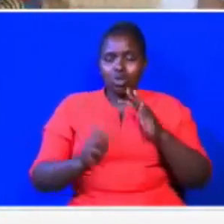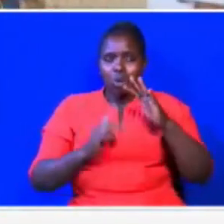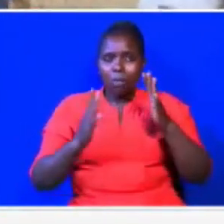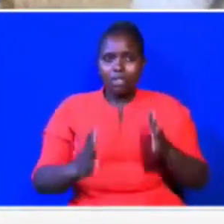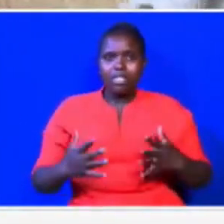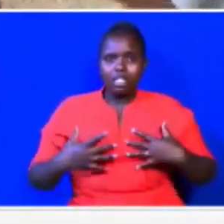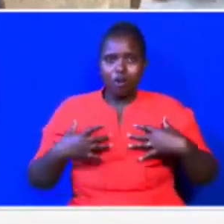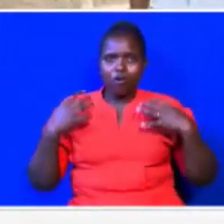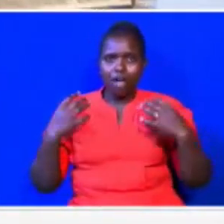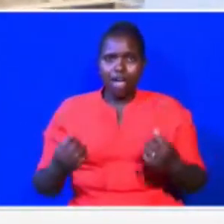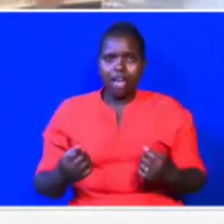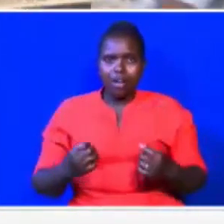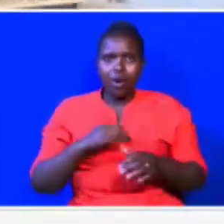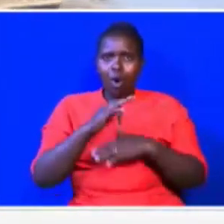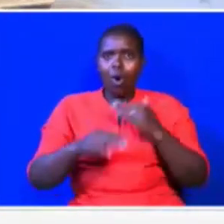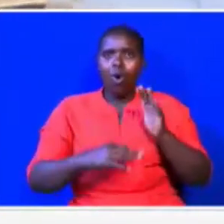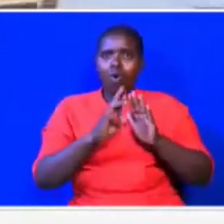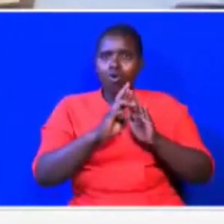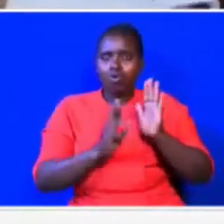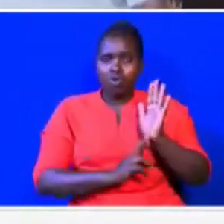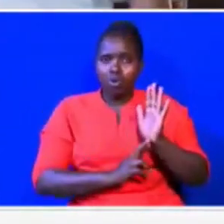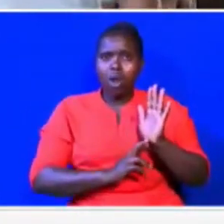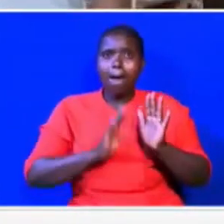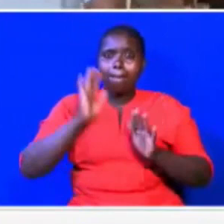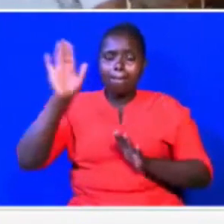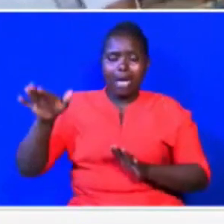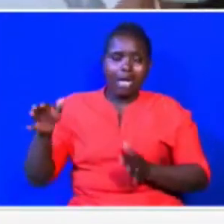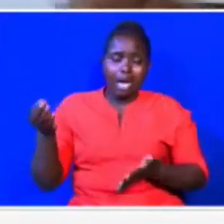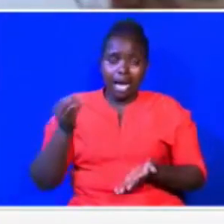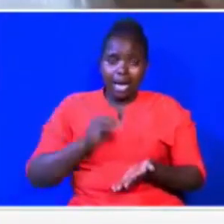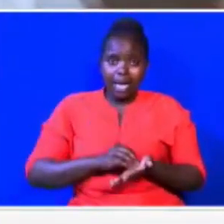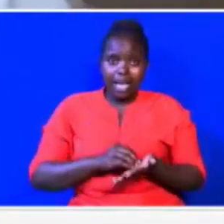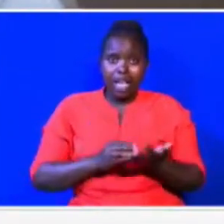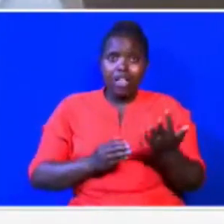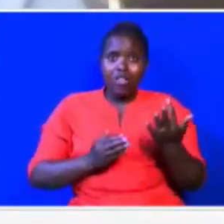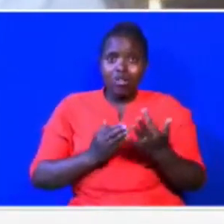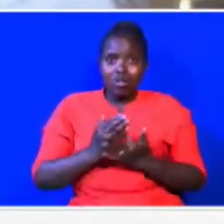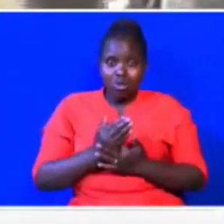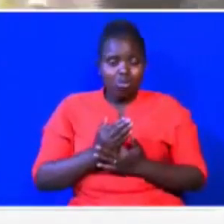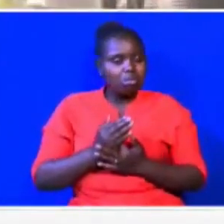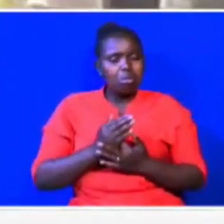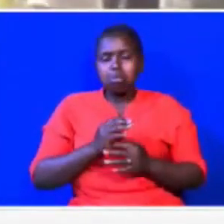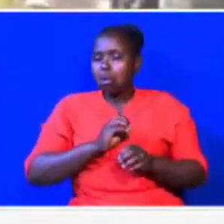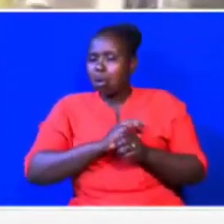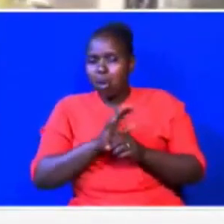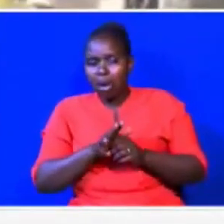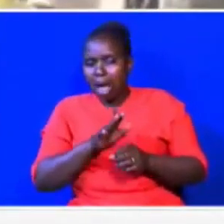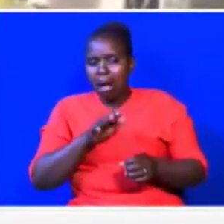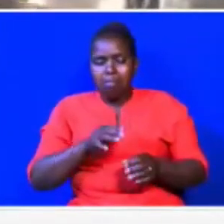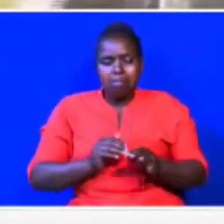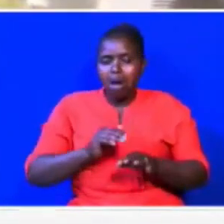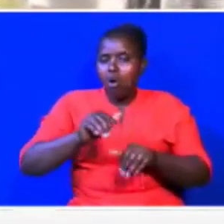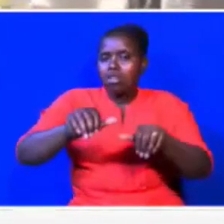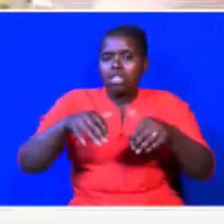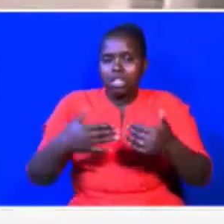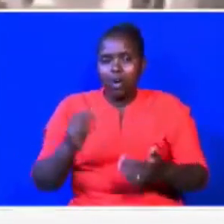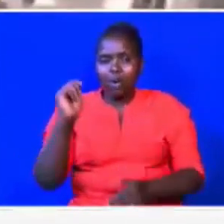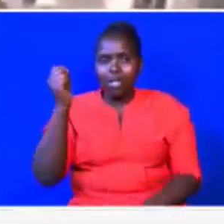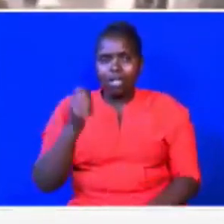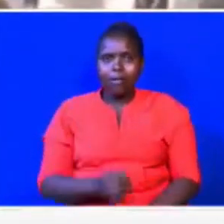Afya Mutahi Kagwe, masharti haya yatarejelewa na kubadilishwa kulingana na hali ya maambukizi ya virusi vya korona humu